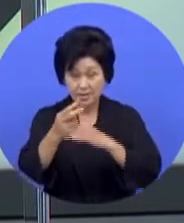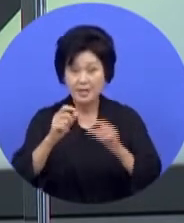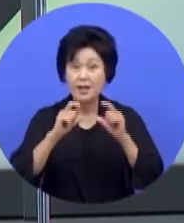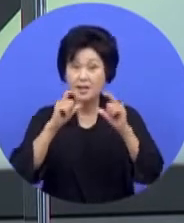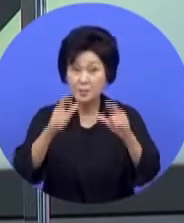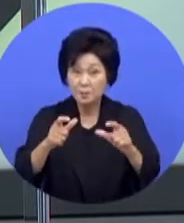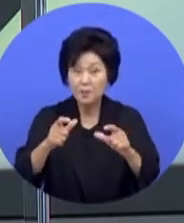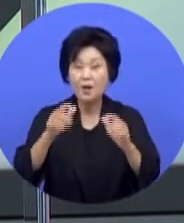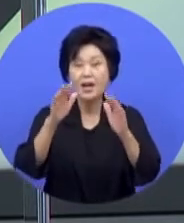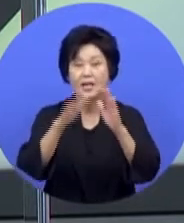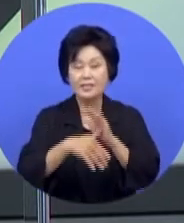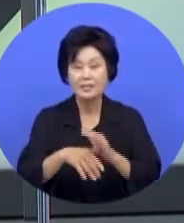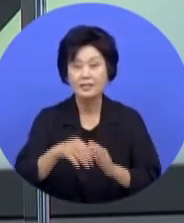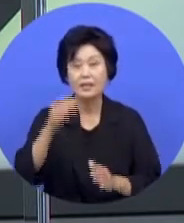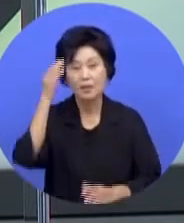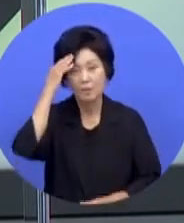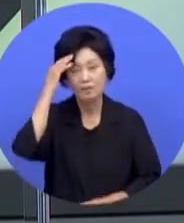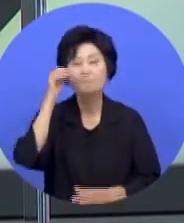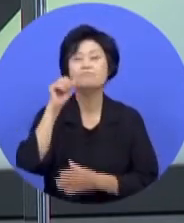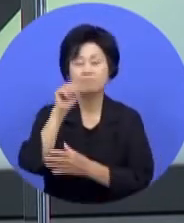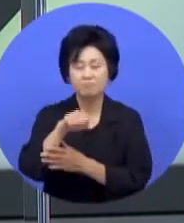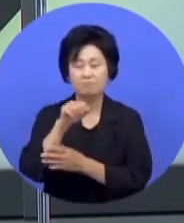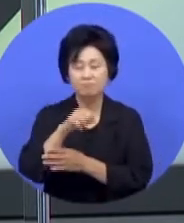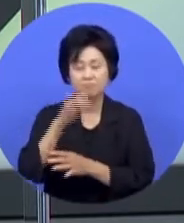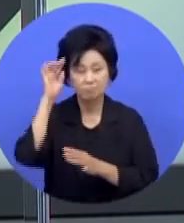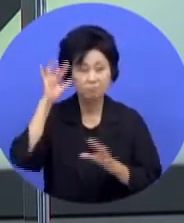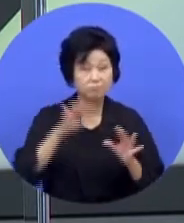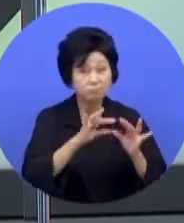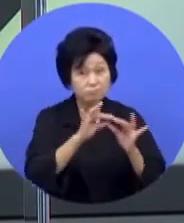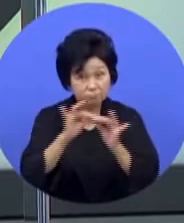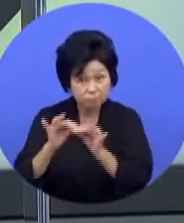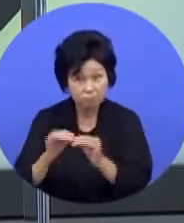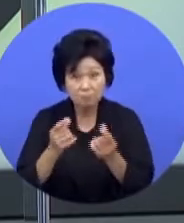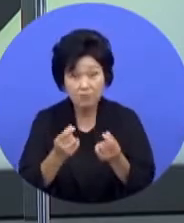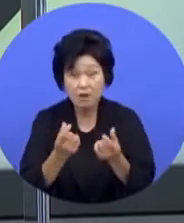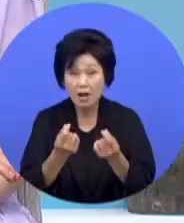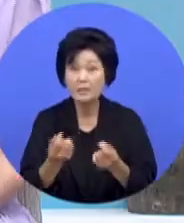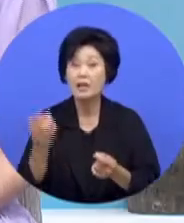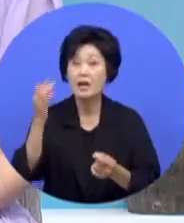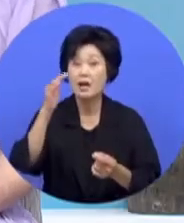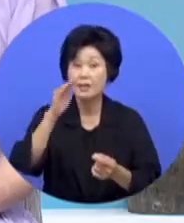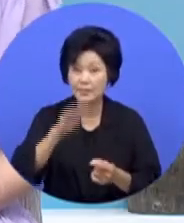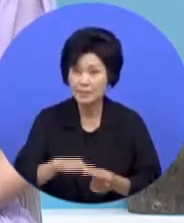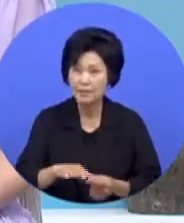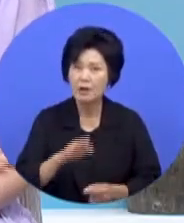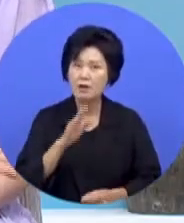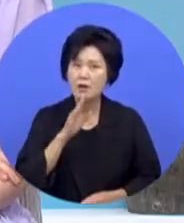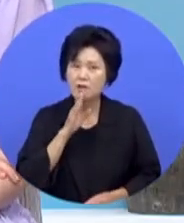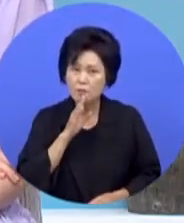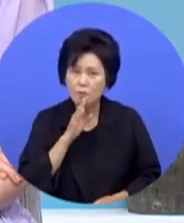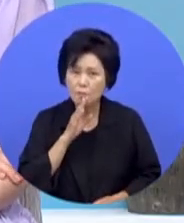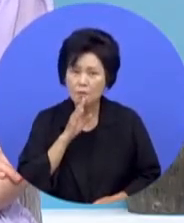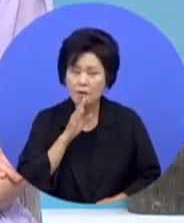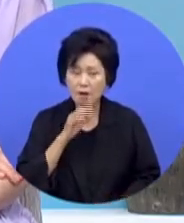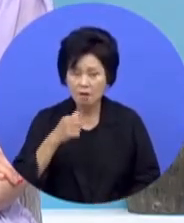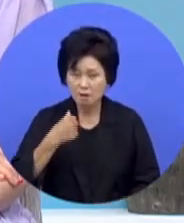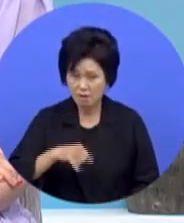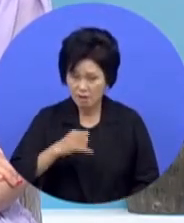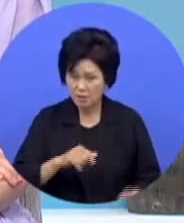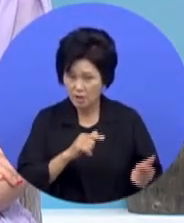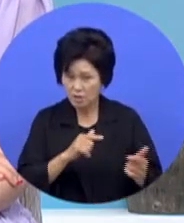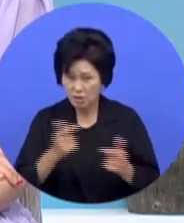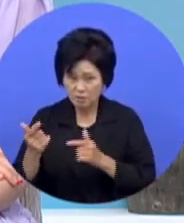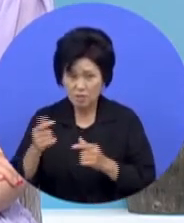끄덕끄덕 하지만 과연 우리 나혜도 학생처럼 일반 학교를 국립학교를 자퇴를 시키고 여기를 온다는